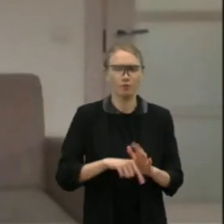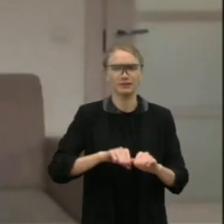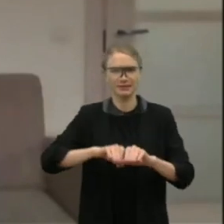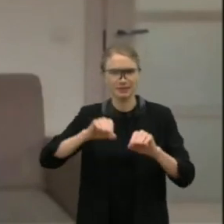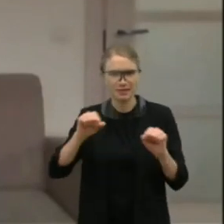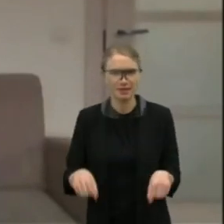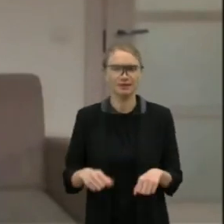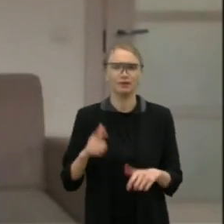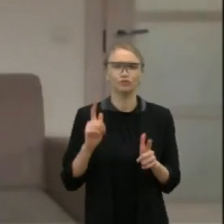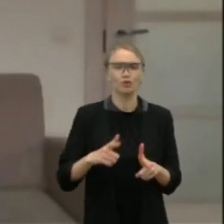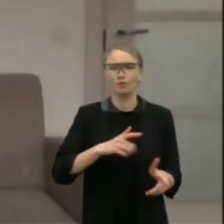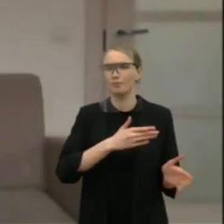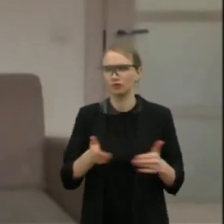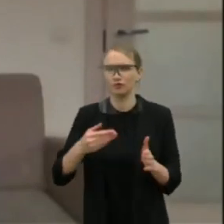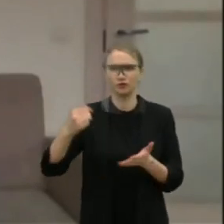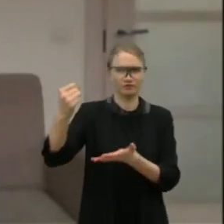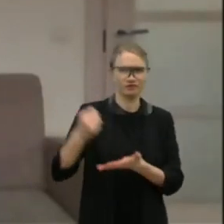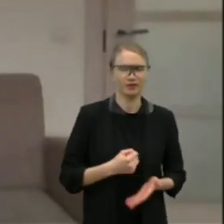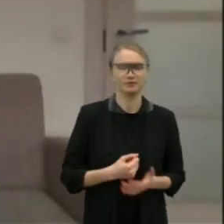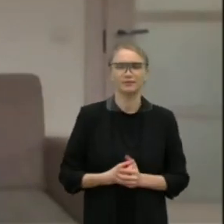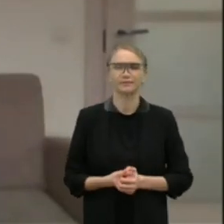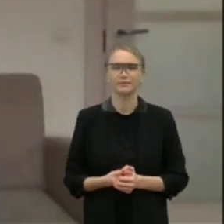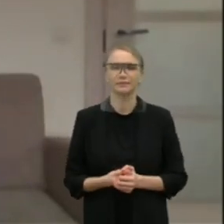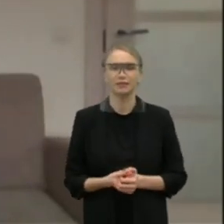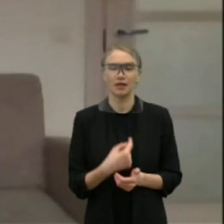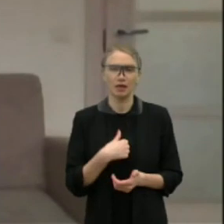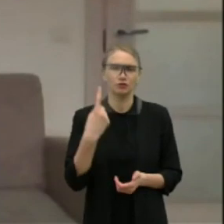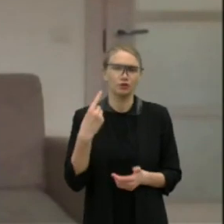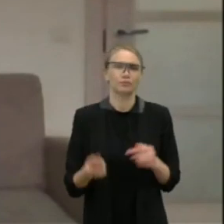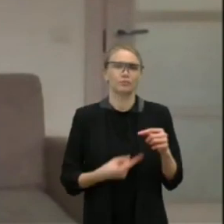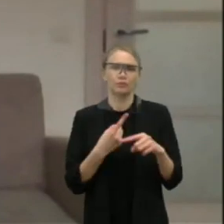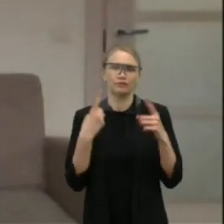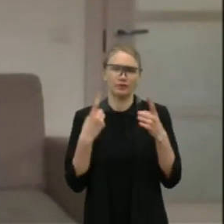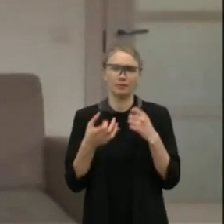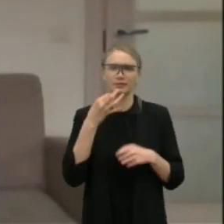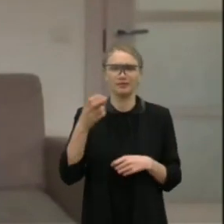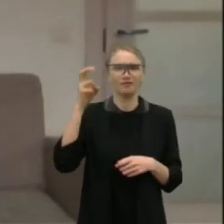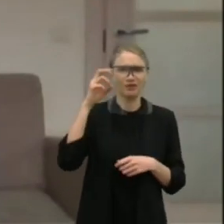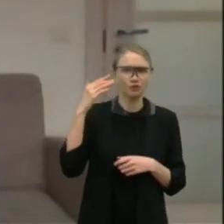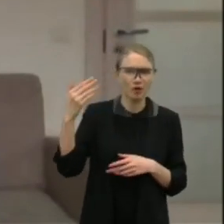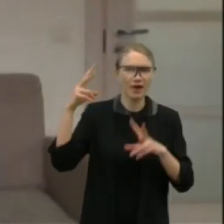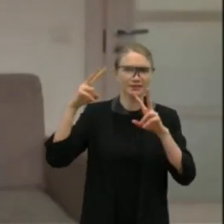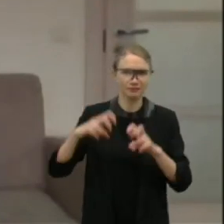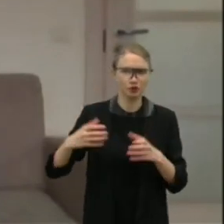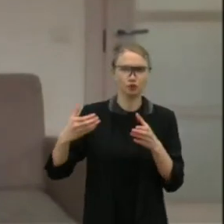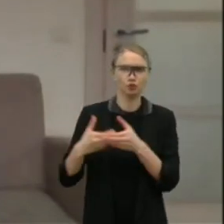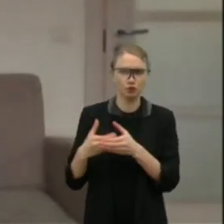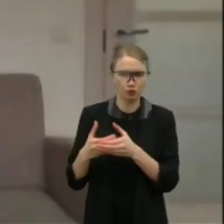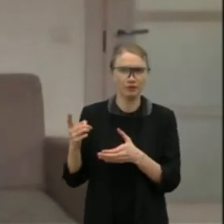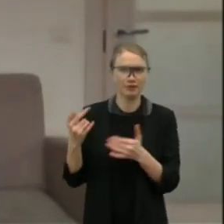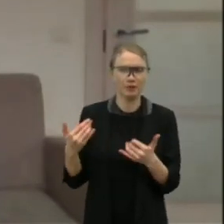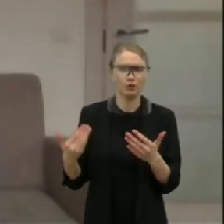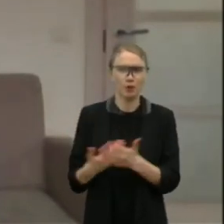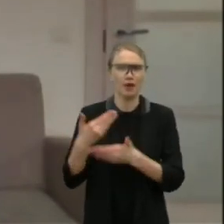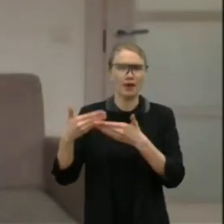nuolatinis finansavimas. Tai čia aš tik galėčiau pridurti, kad iš tikrųjų ir vyriausybės ekspertų grupė tą